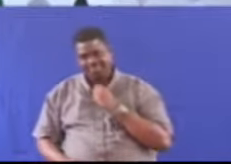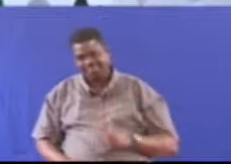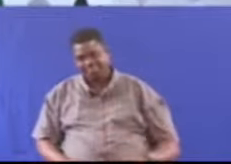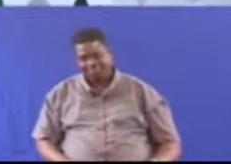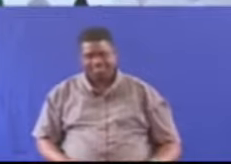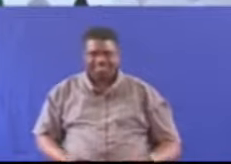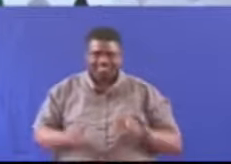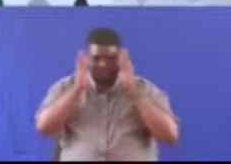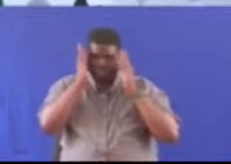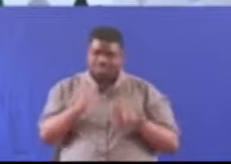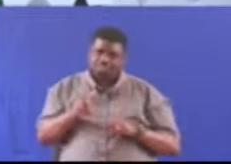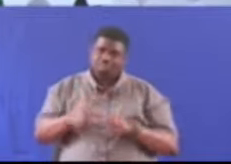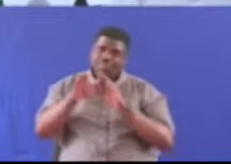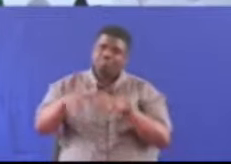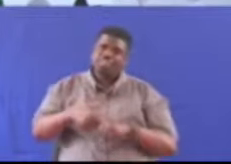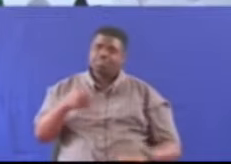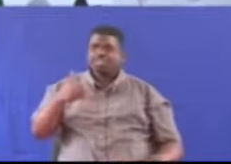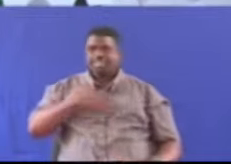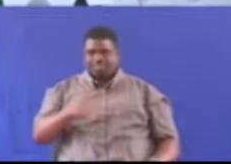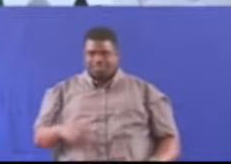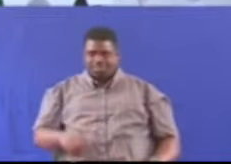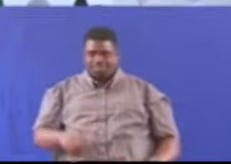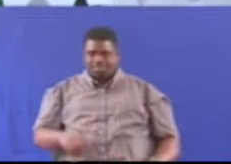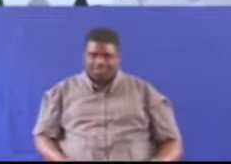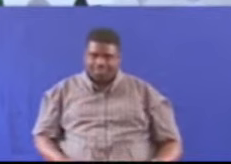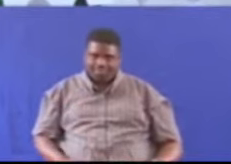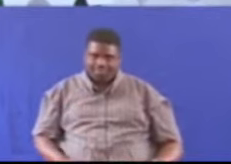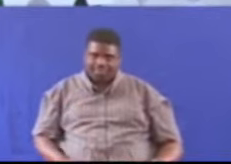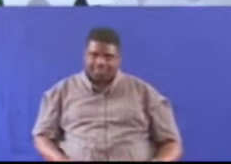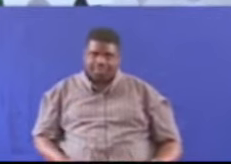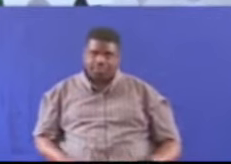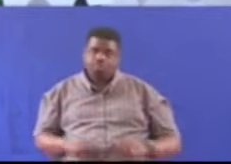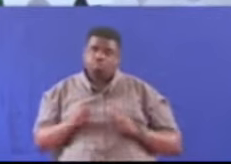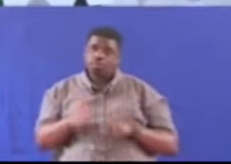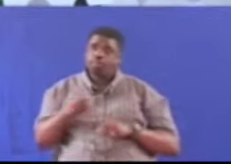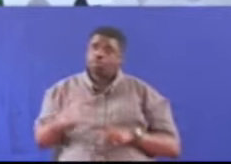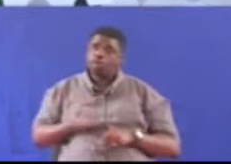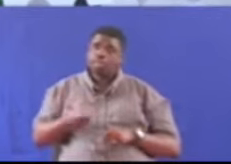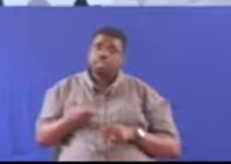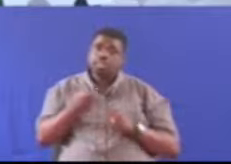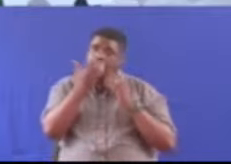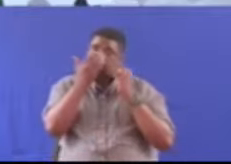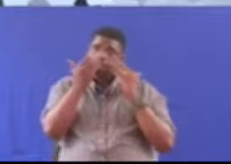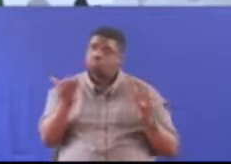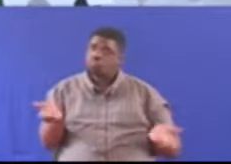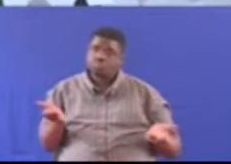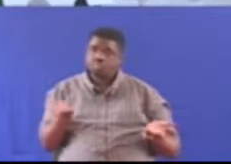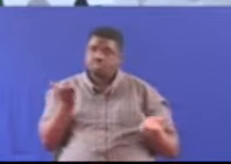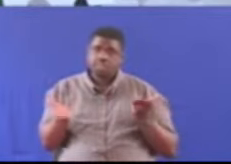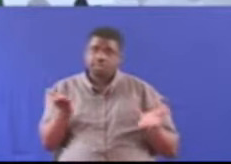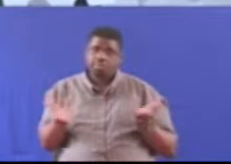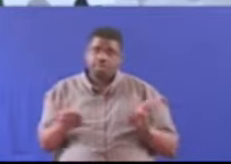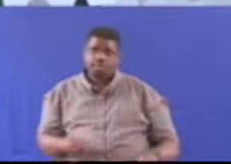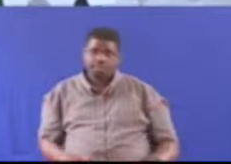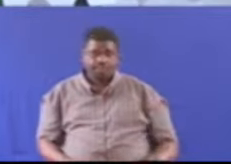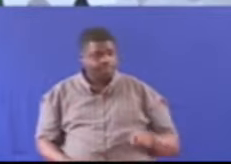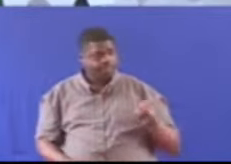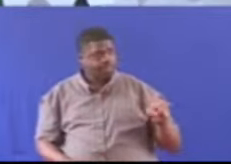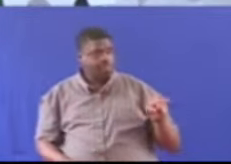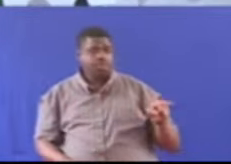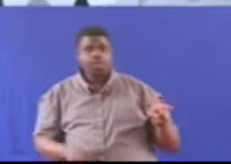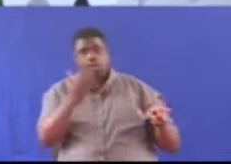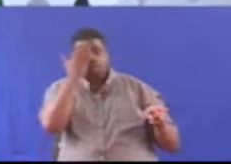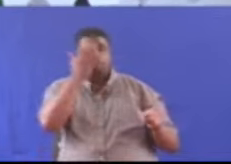waheshimiwa wabunge wenzangu, kati yetu labda kuna wageni ambao hatukuwatambua, lakini chukue nafasi hii kuwatambua